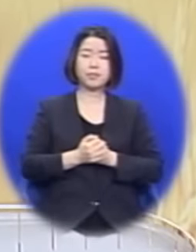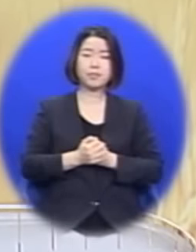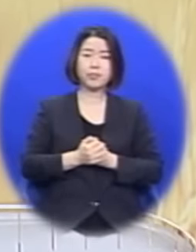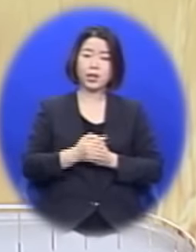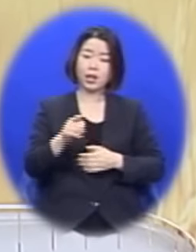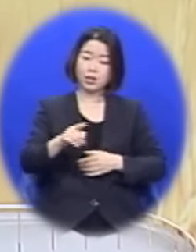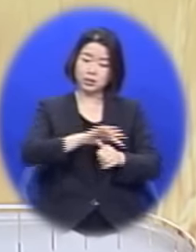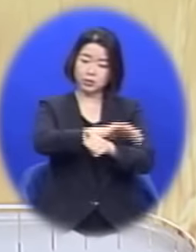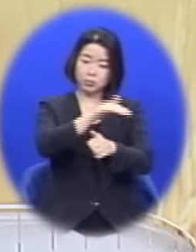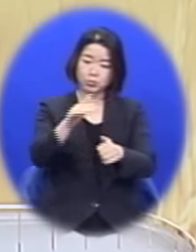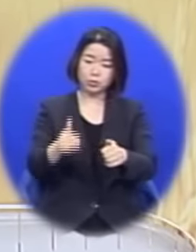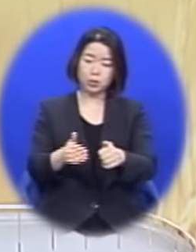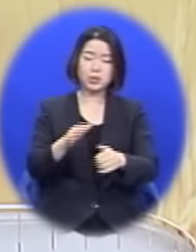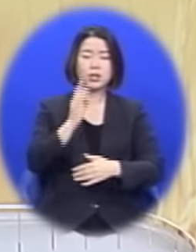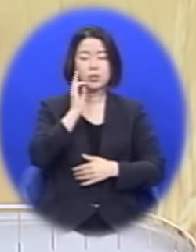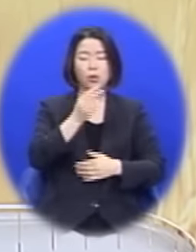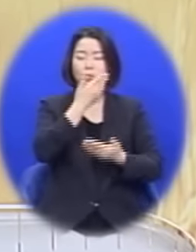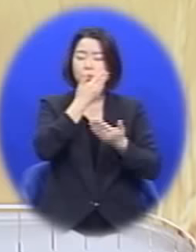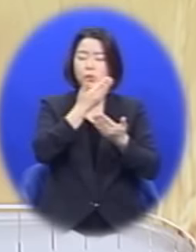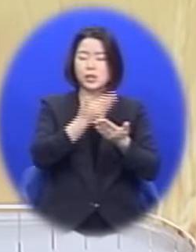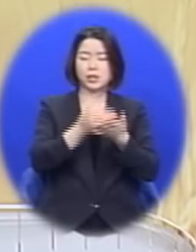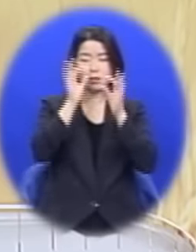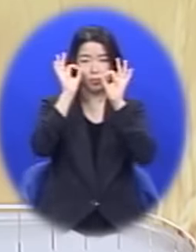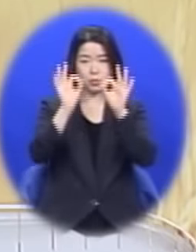그 무덤이 너무 귀해 보이는 거예요.